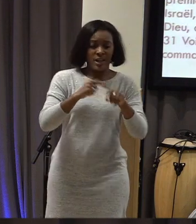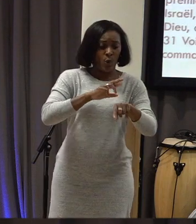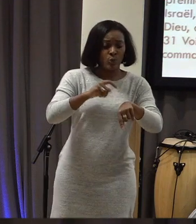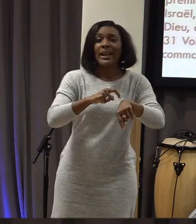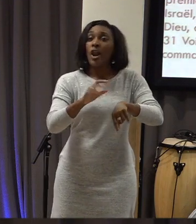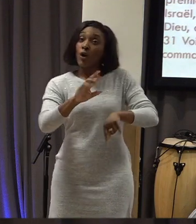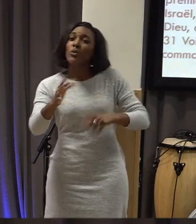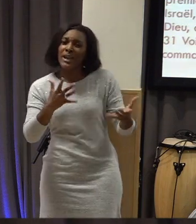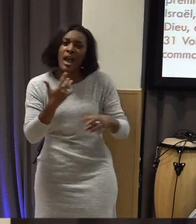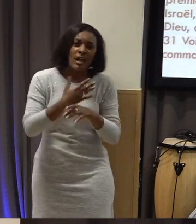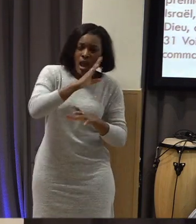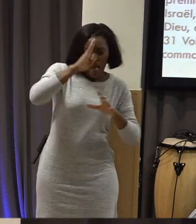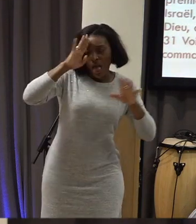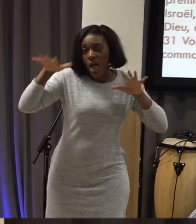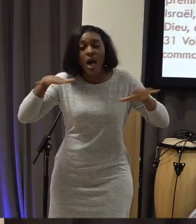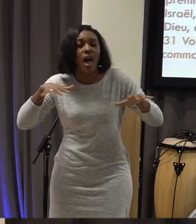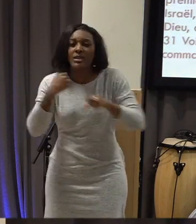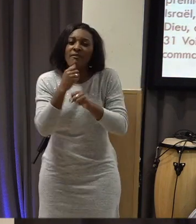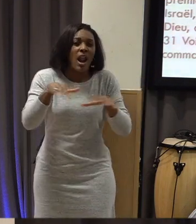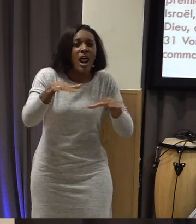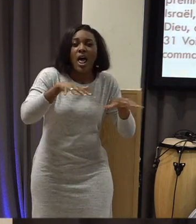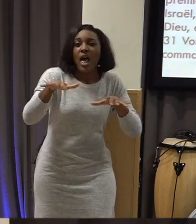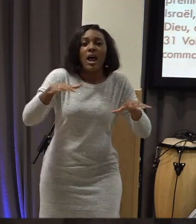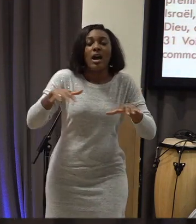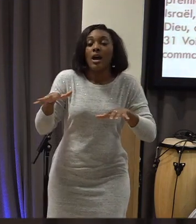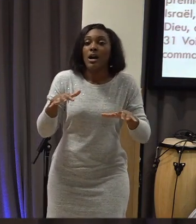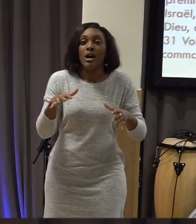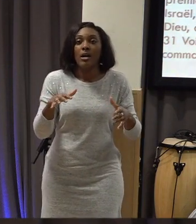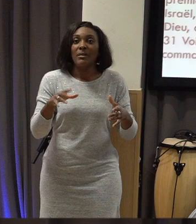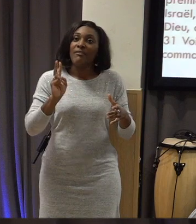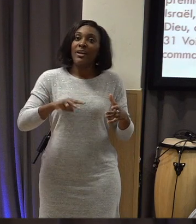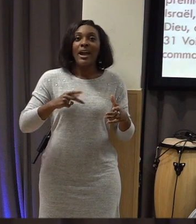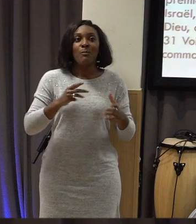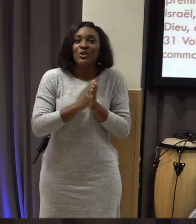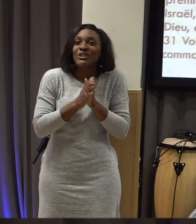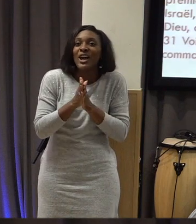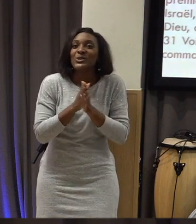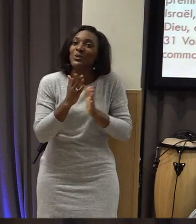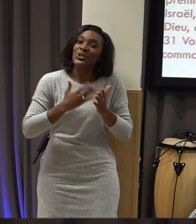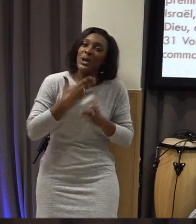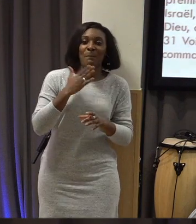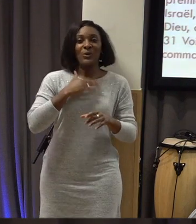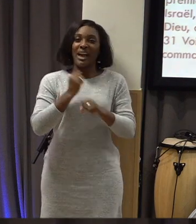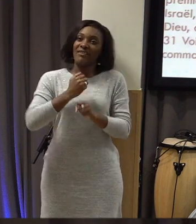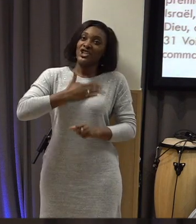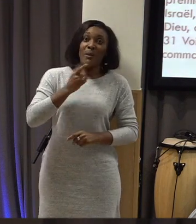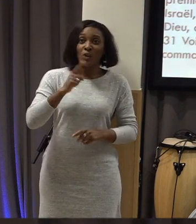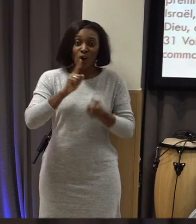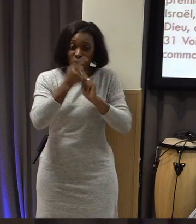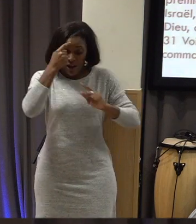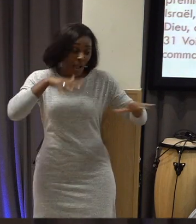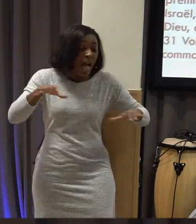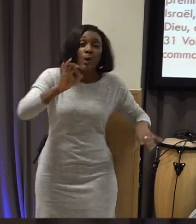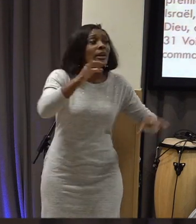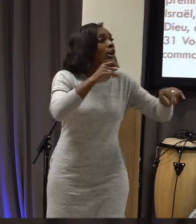lorsque justement ce travail-là ne représente plus ce qui leur faisait avoir de l'épanouissement, ils sont complètement